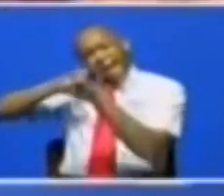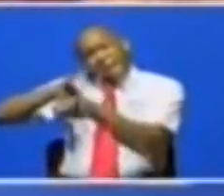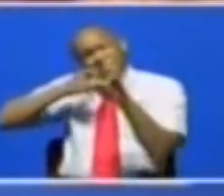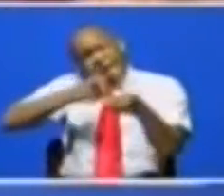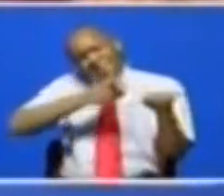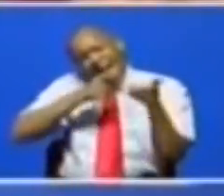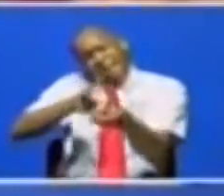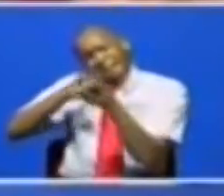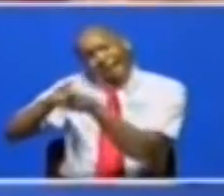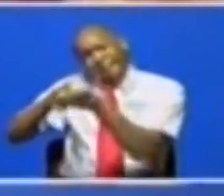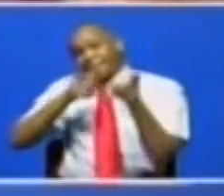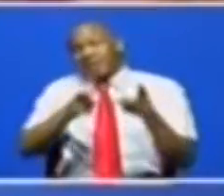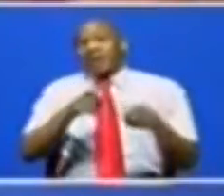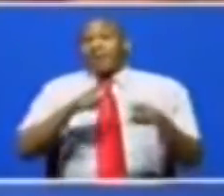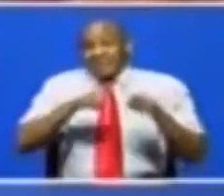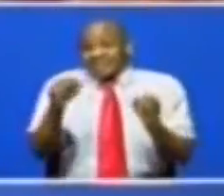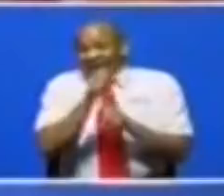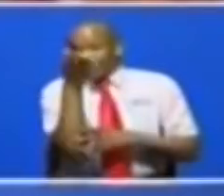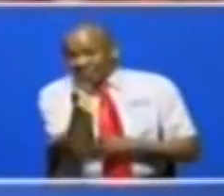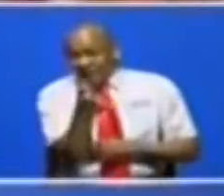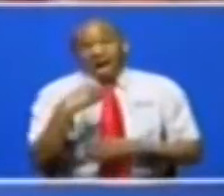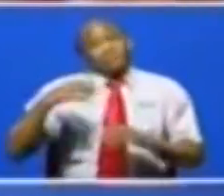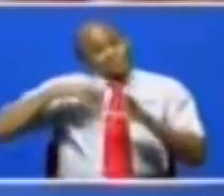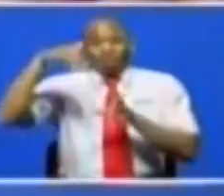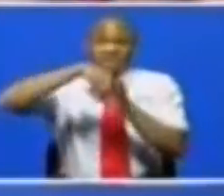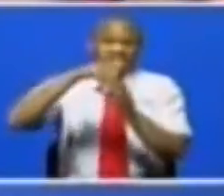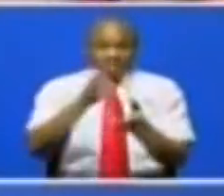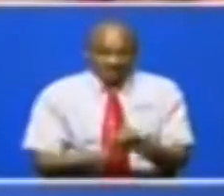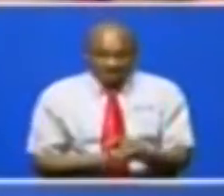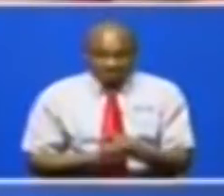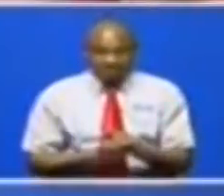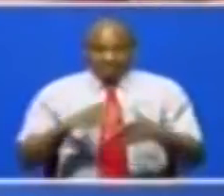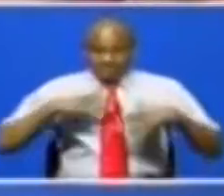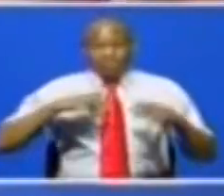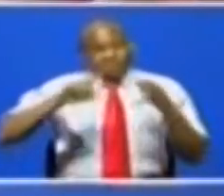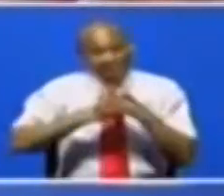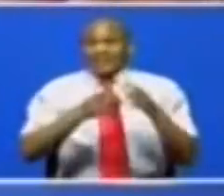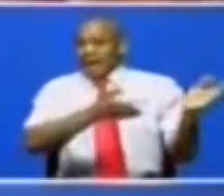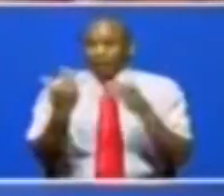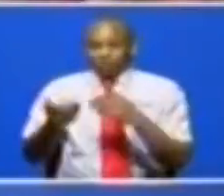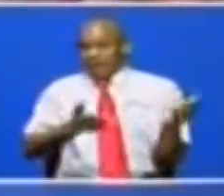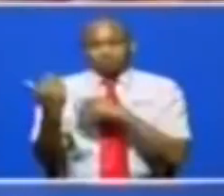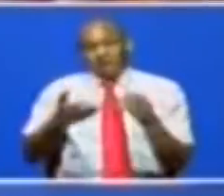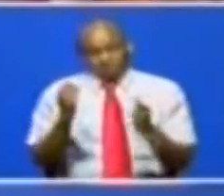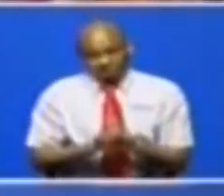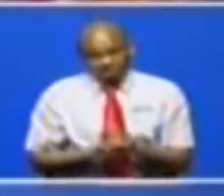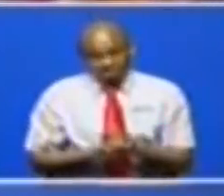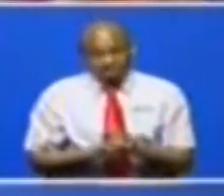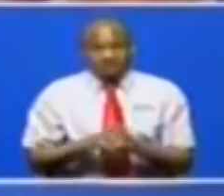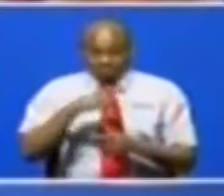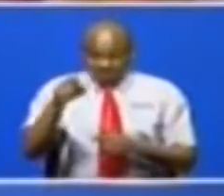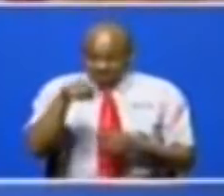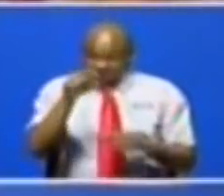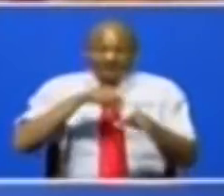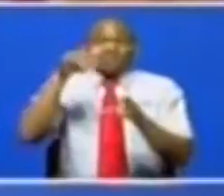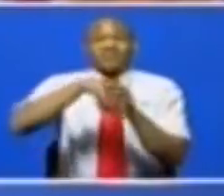ikabomolewa risasi, ikabomolewa risasi, kumbe naye gari ilikuwa na watu ndani. Sasa watu wakaanza kutolewa watu wakiwa ndani. Kumbe kwa